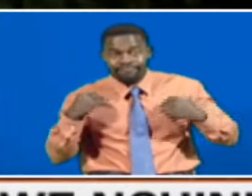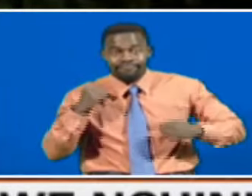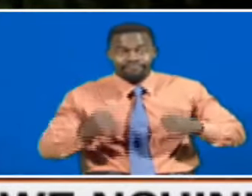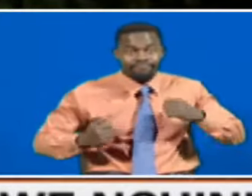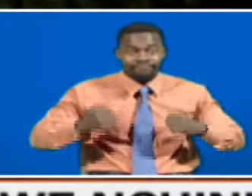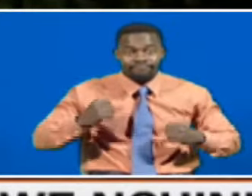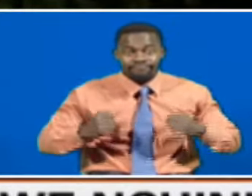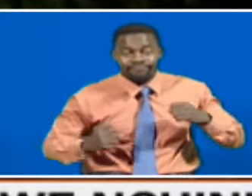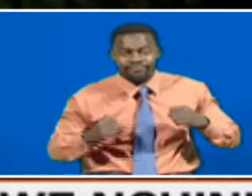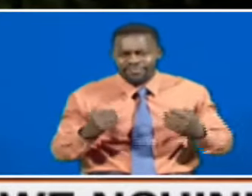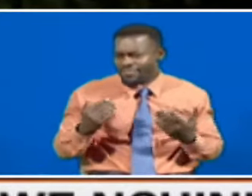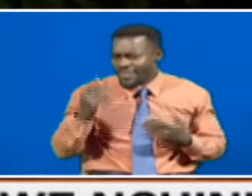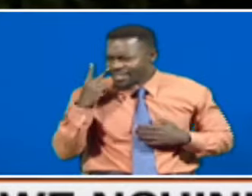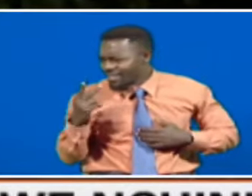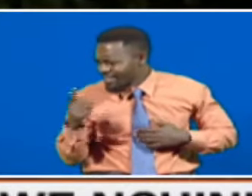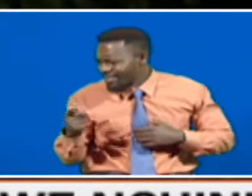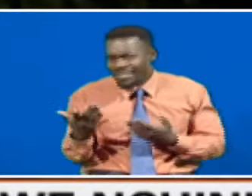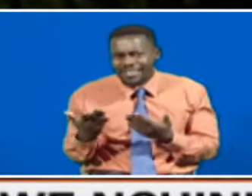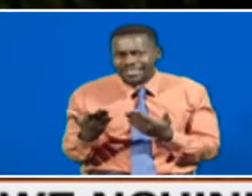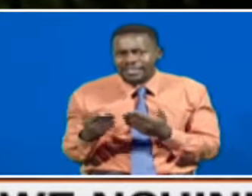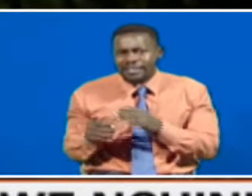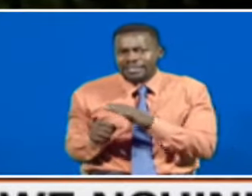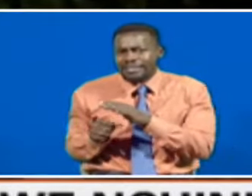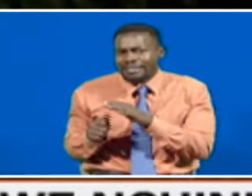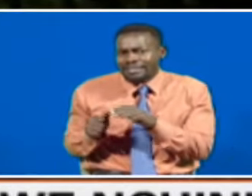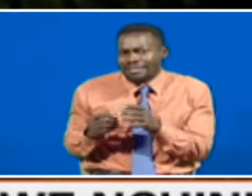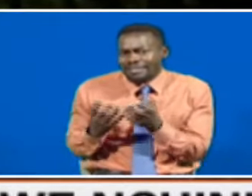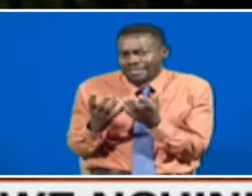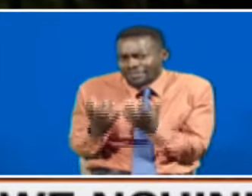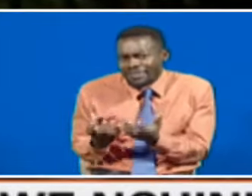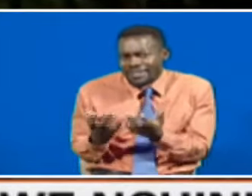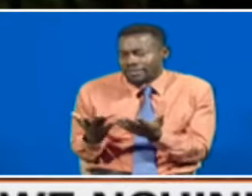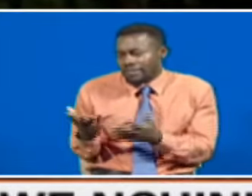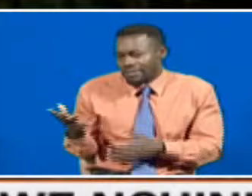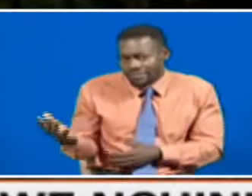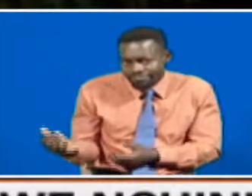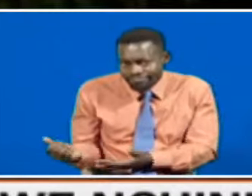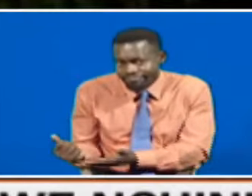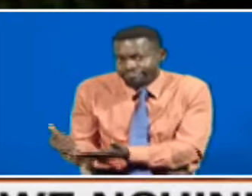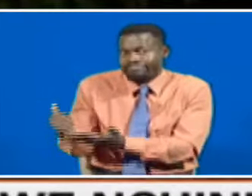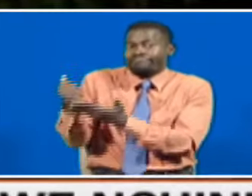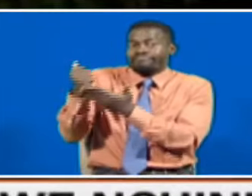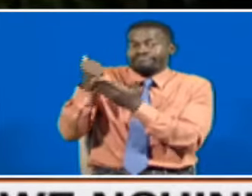struggle ninasimama ninamuongelesha, kwa sababu tujuavyo